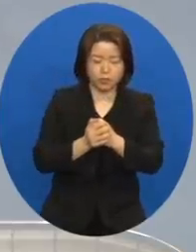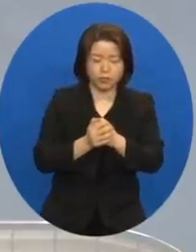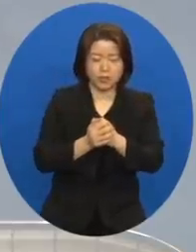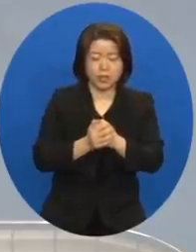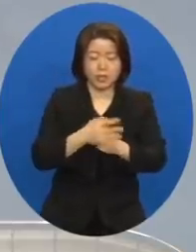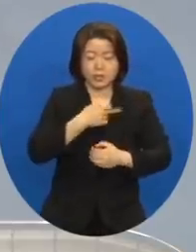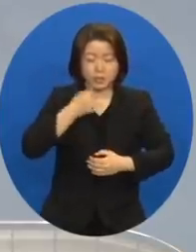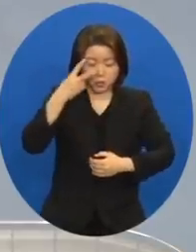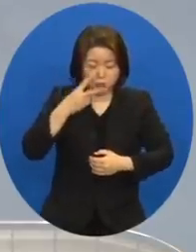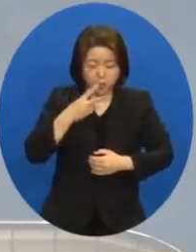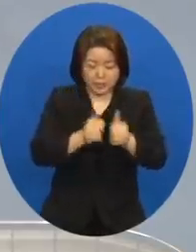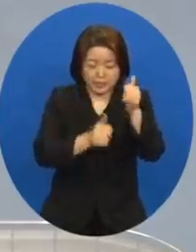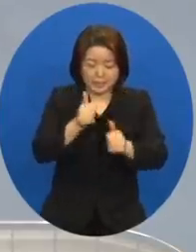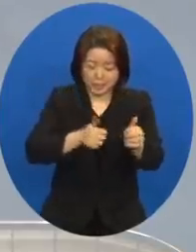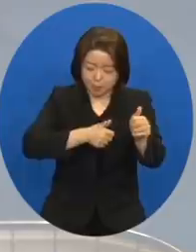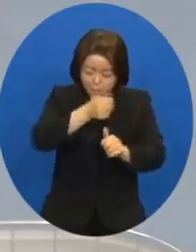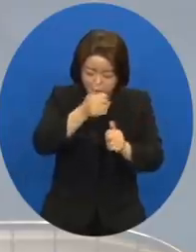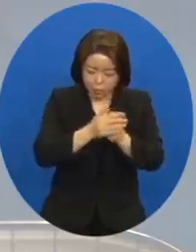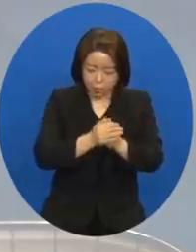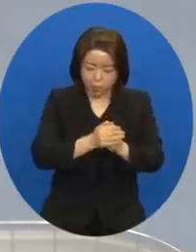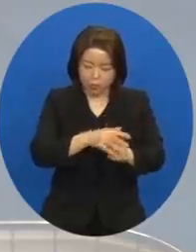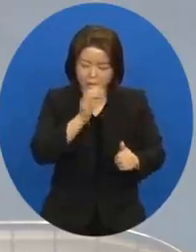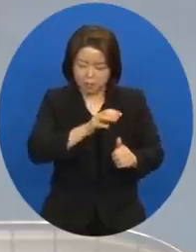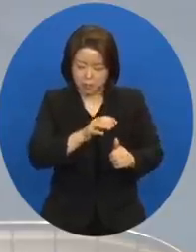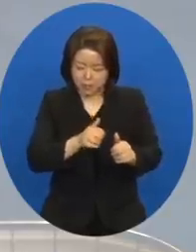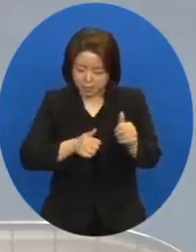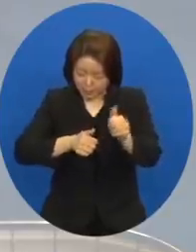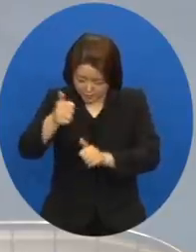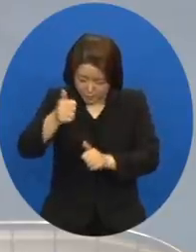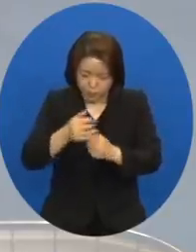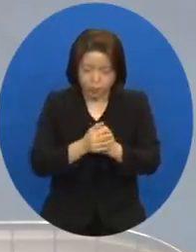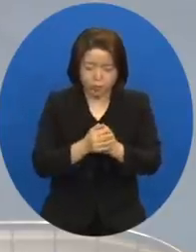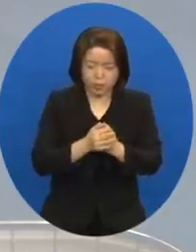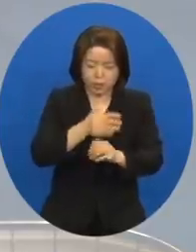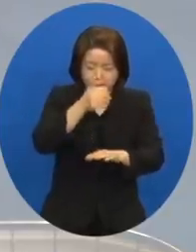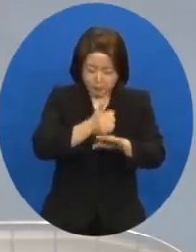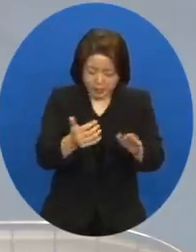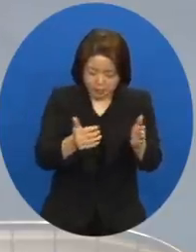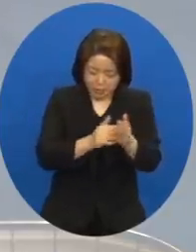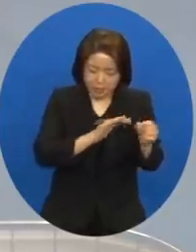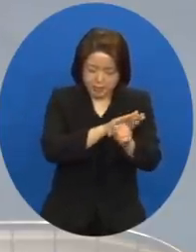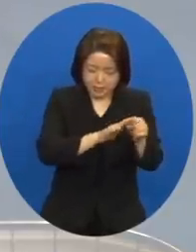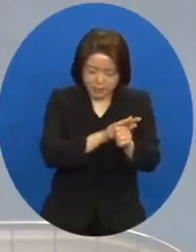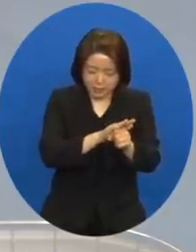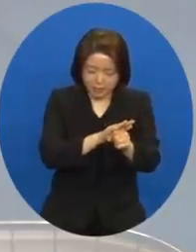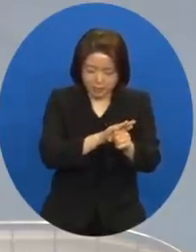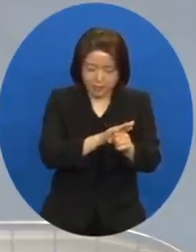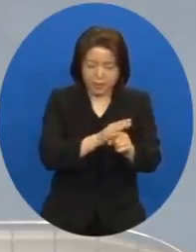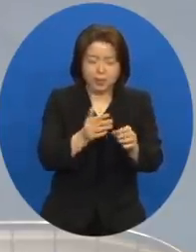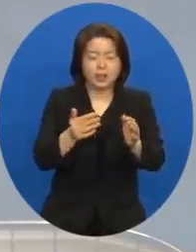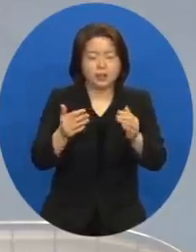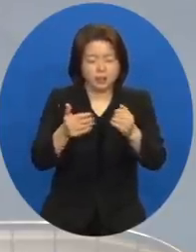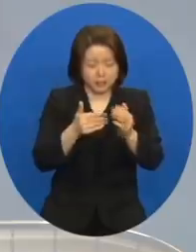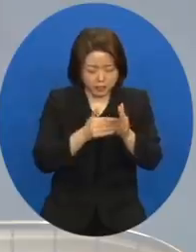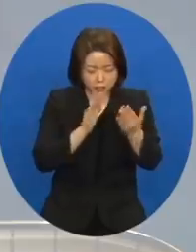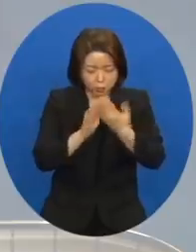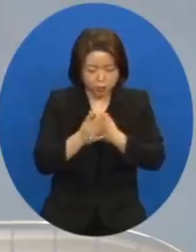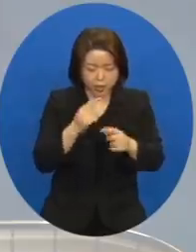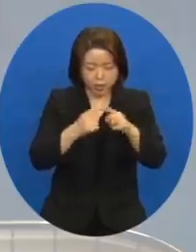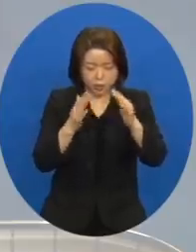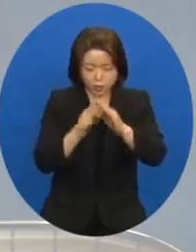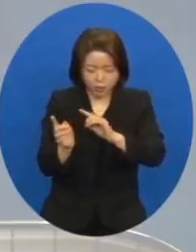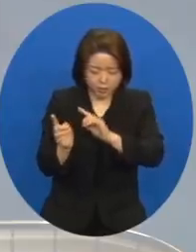이기고 그리고 비난을 이기고 끝까지 사랑하며 교회를 살렸던 그 말씀을